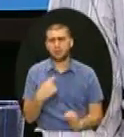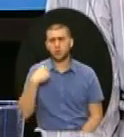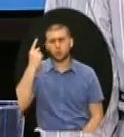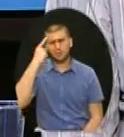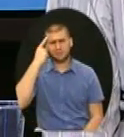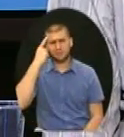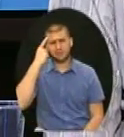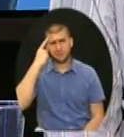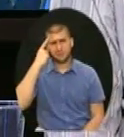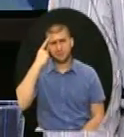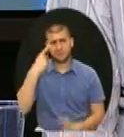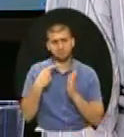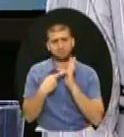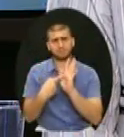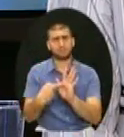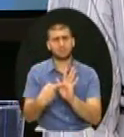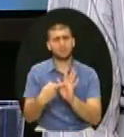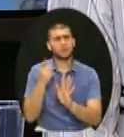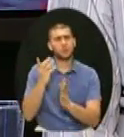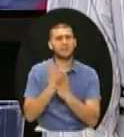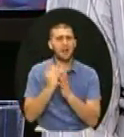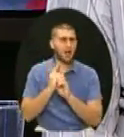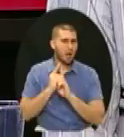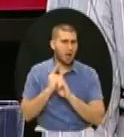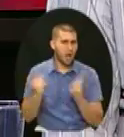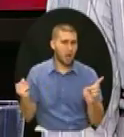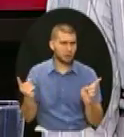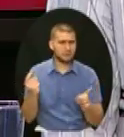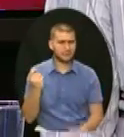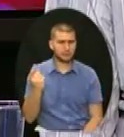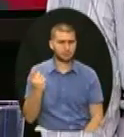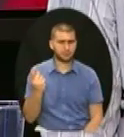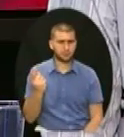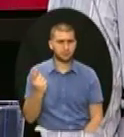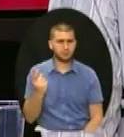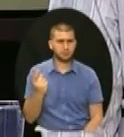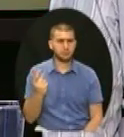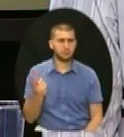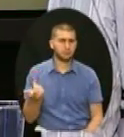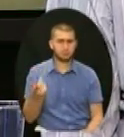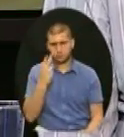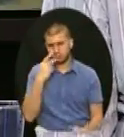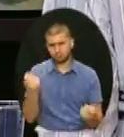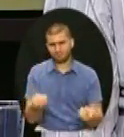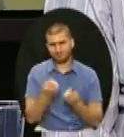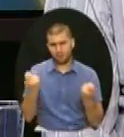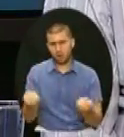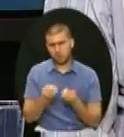אבל שהכיסוי הוא חרג לכיוון של דמוניזציה, פשוט מאוד. זאת אומרת, אני